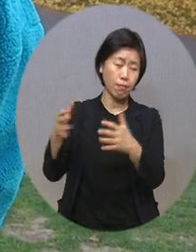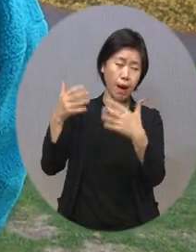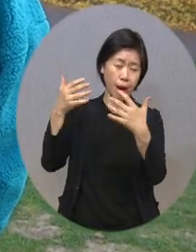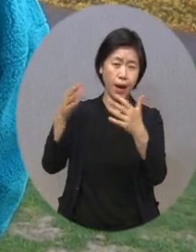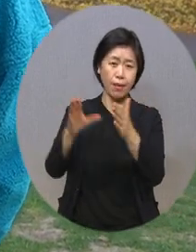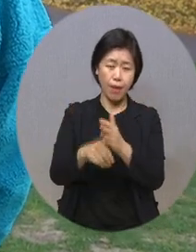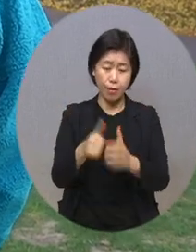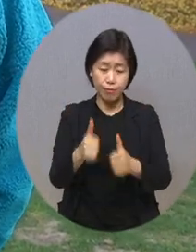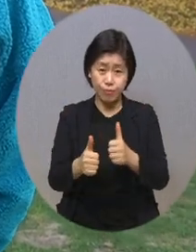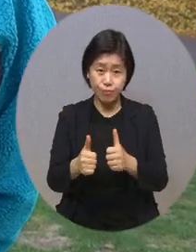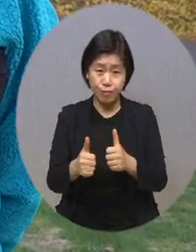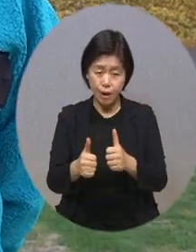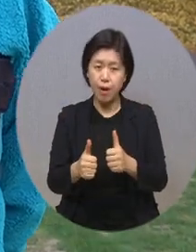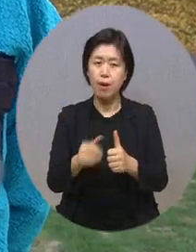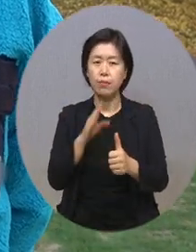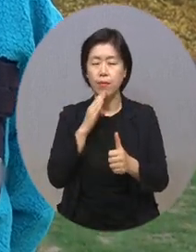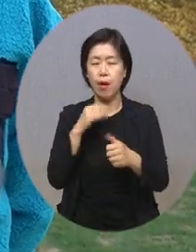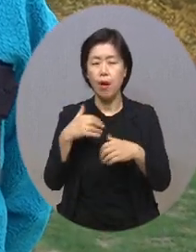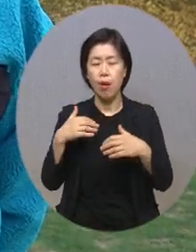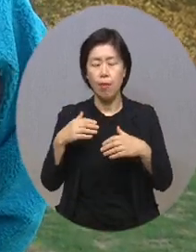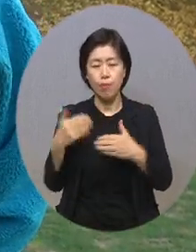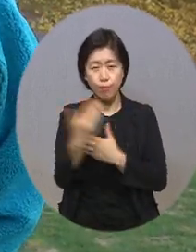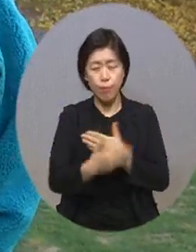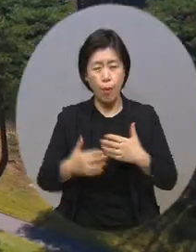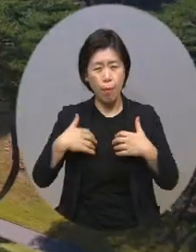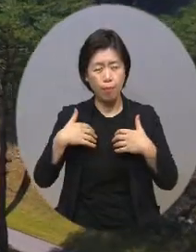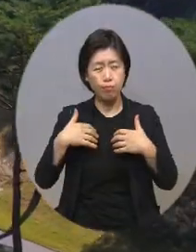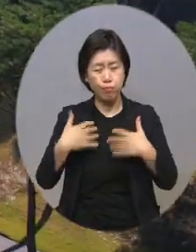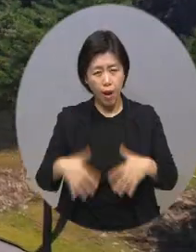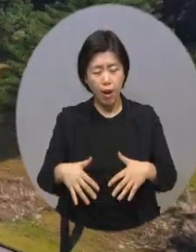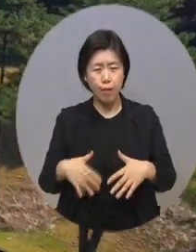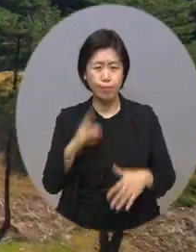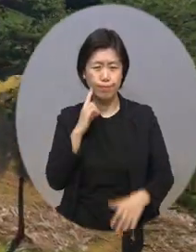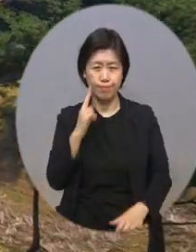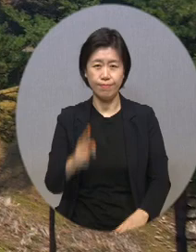것 자체도 피로도가 많이 쌓이는데